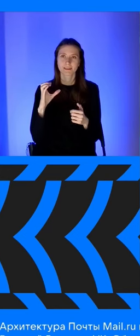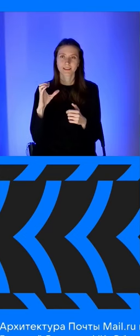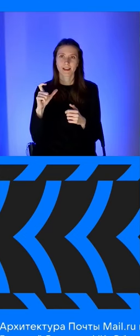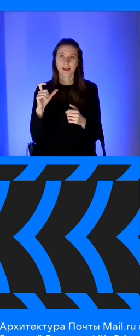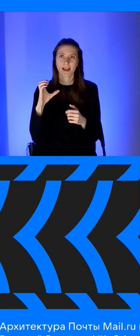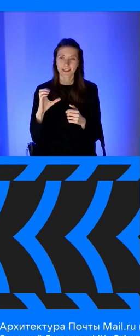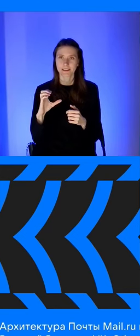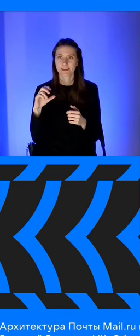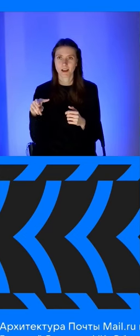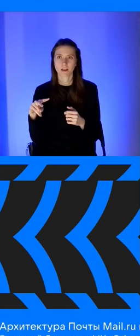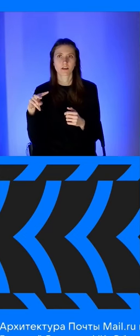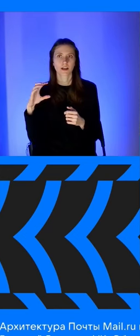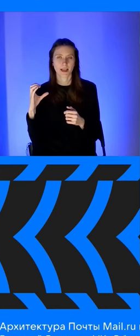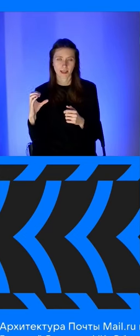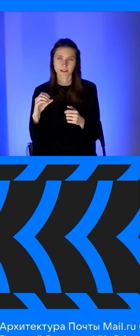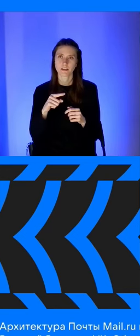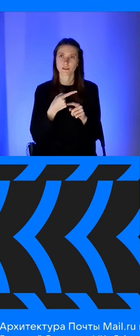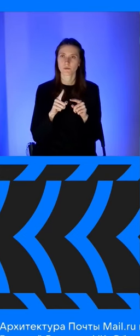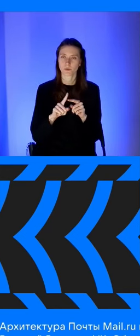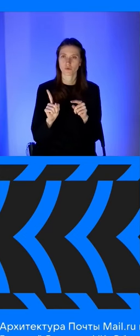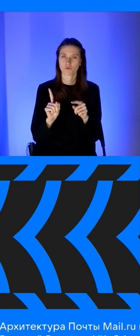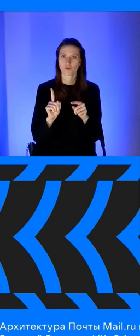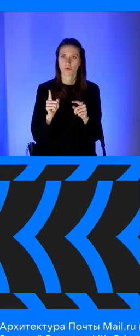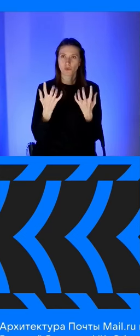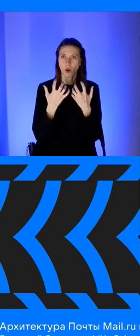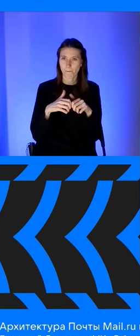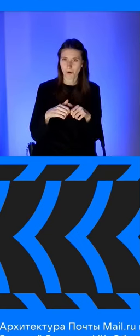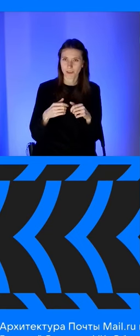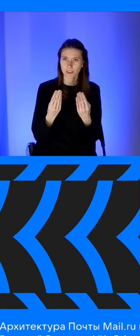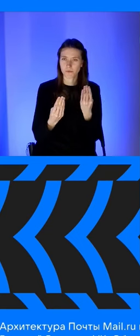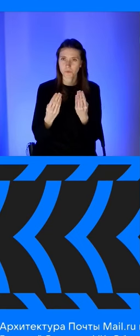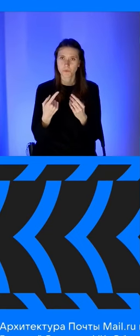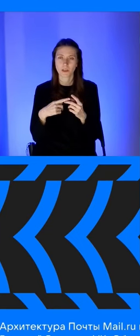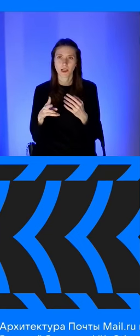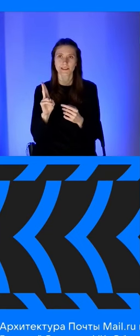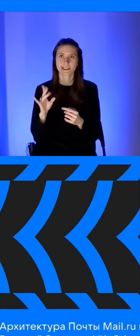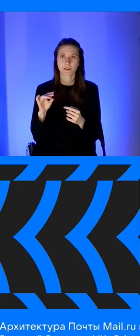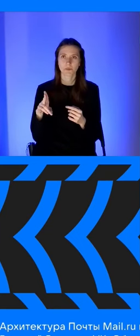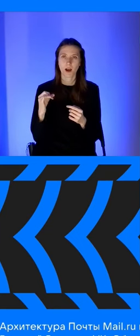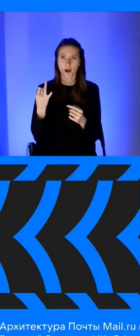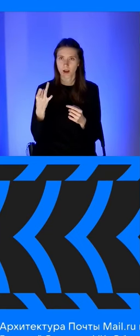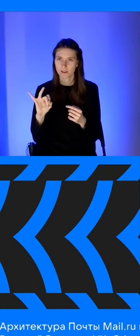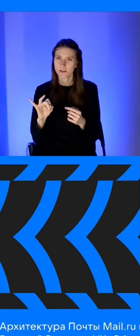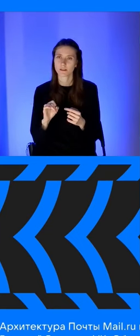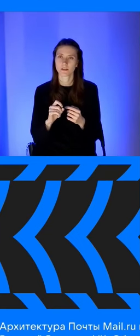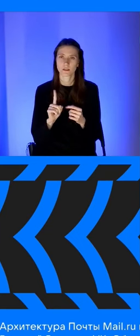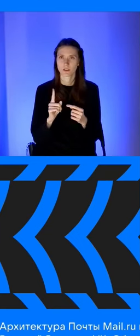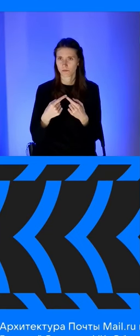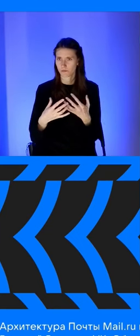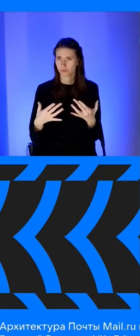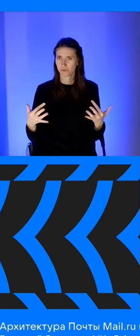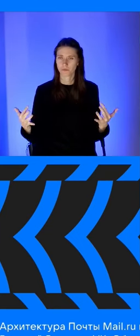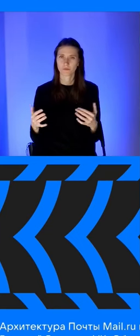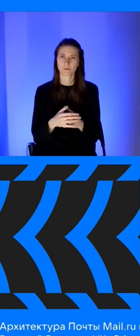всем компонентам, которые у нас есть. Естественно, он есть. И наши KPI, и требования, и все остальное, да, мы держим высокие